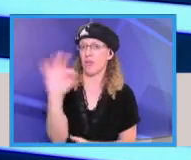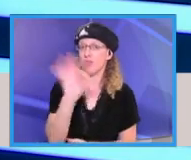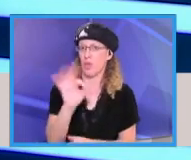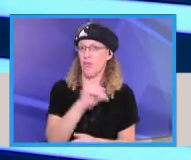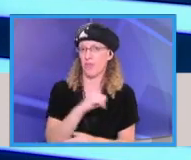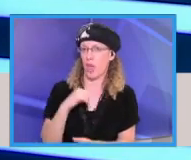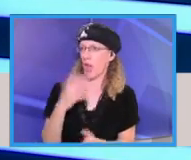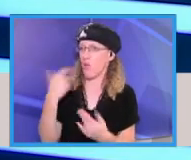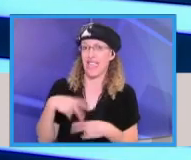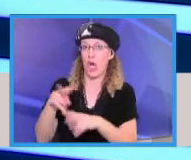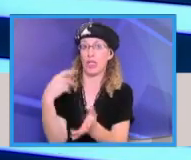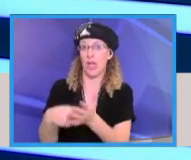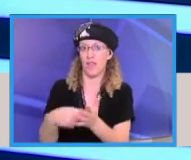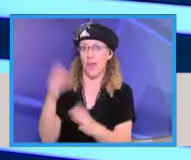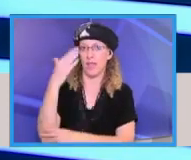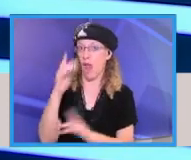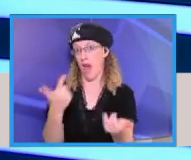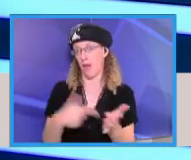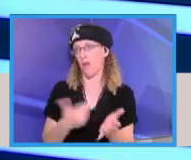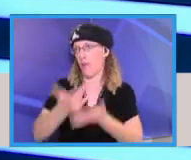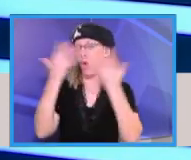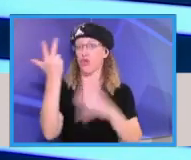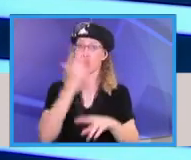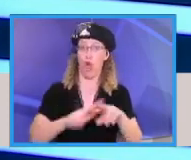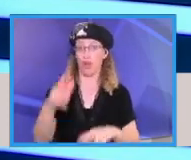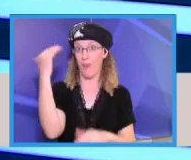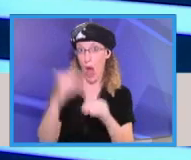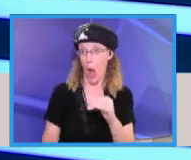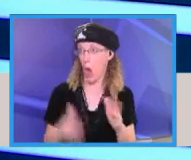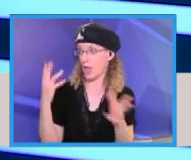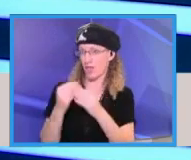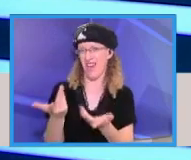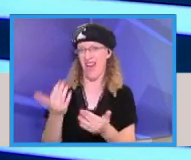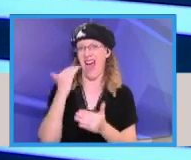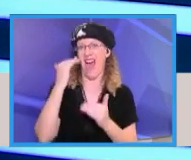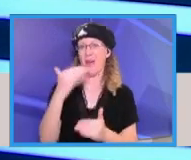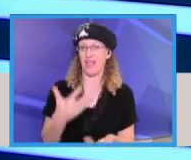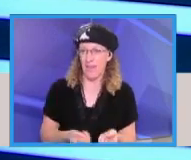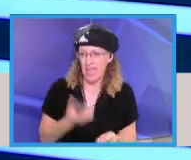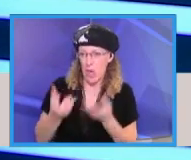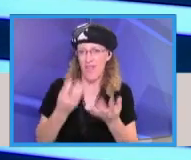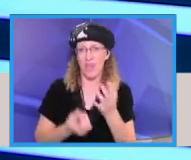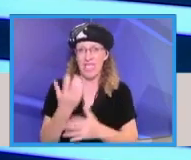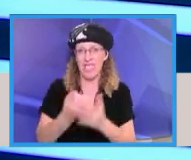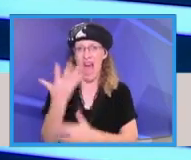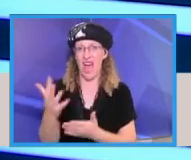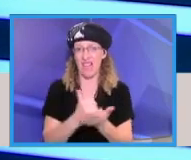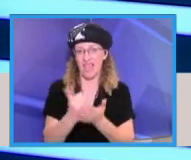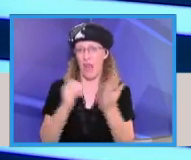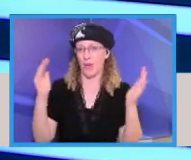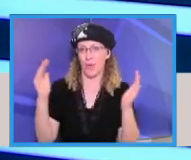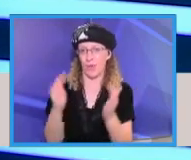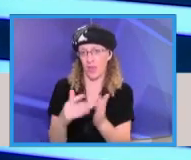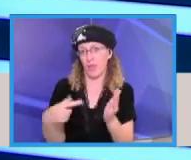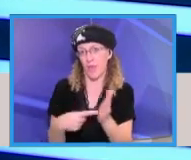מהעצמאיות המחזירות כסף למדינה. למה? כי ברור שב3 חודשים האחרונים רמת הפריון שלהם והתוצר שלהם וההכנסה שלהם יורדת